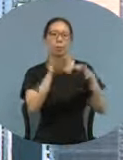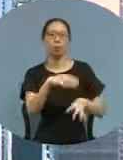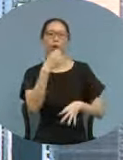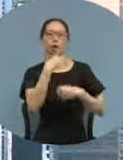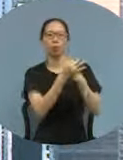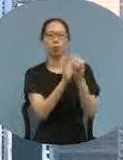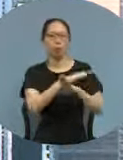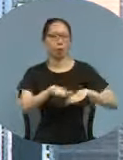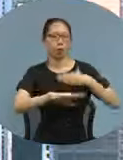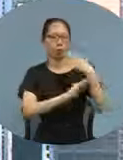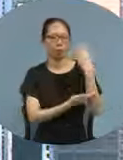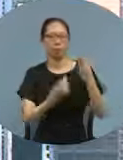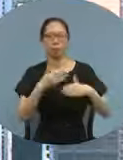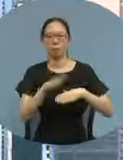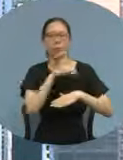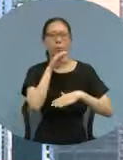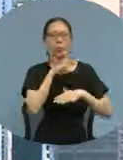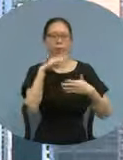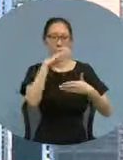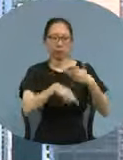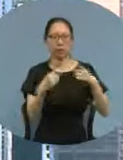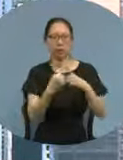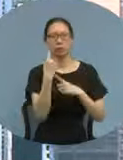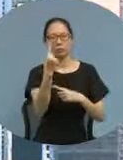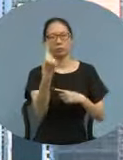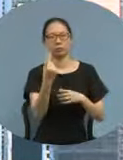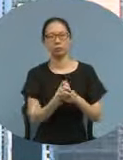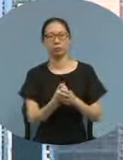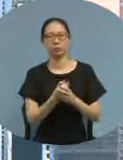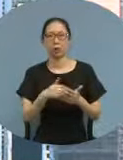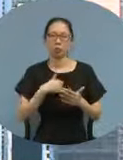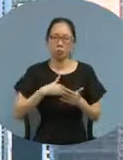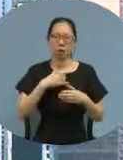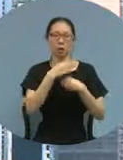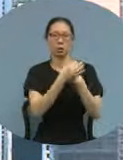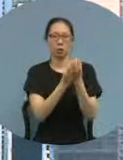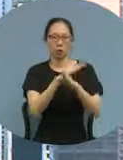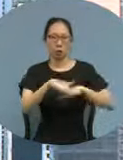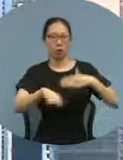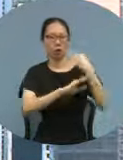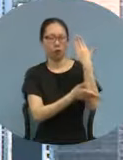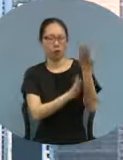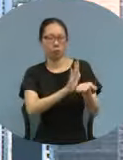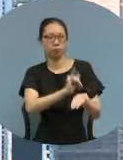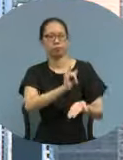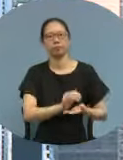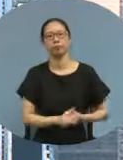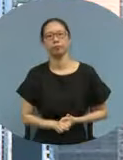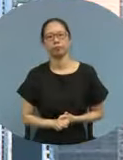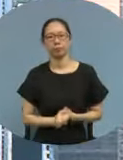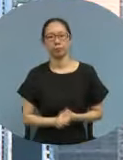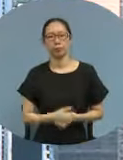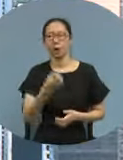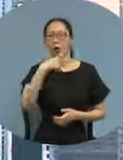都同國安法有關。我剛才講咗啦，只係有一名人士咧係涉嫌違反港區香港嘅國安法